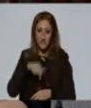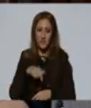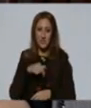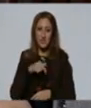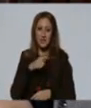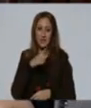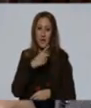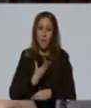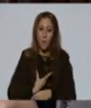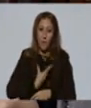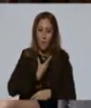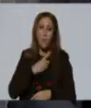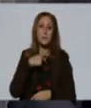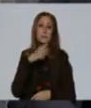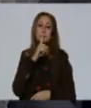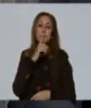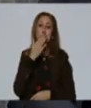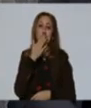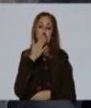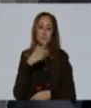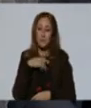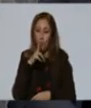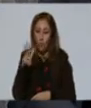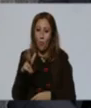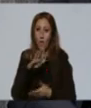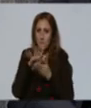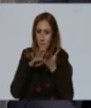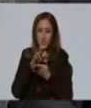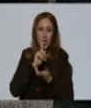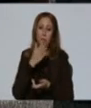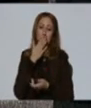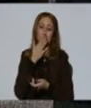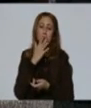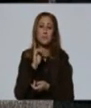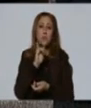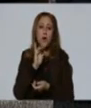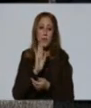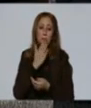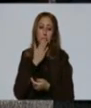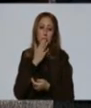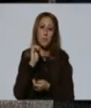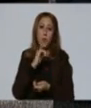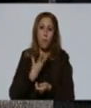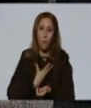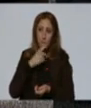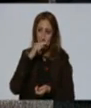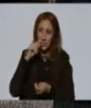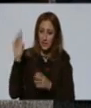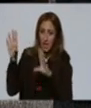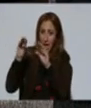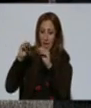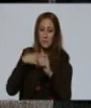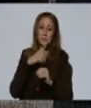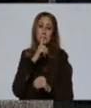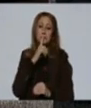انا بغير، بس انا ما اعرفش انها غيرت او لا او انها اه يعني ما بقولش او ما ببينش يعني دي حاجه في